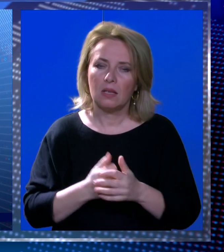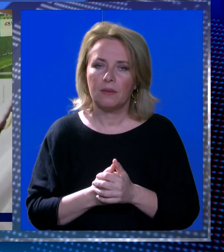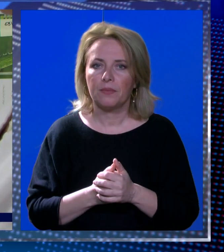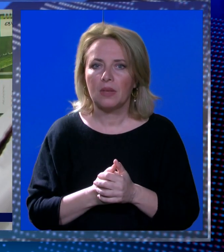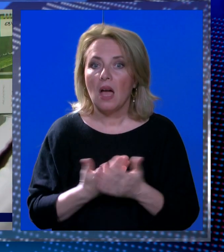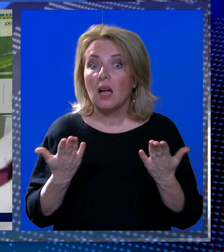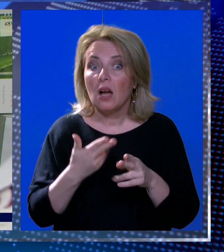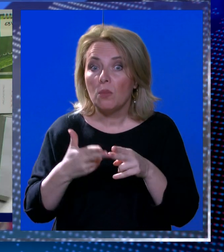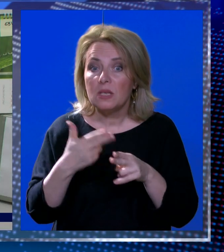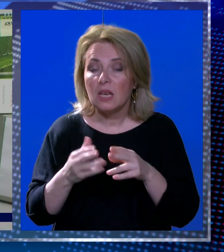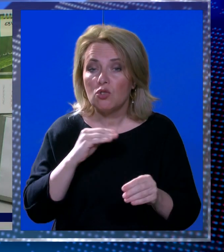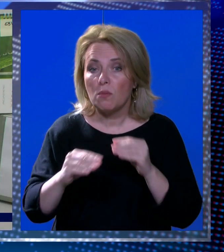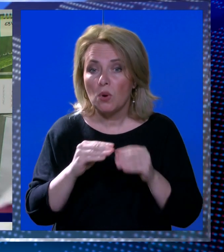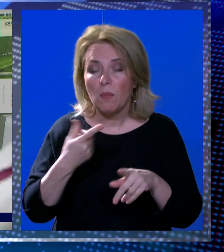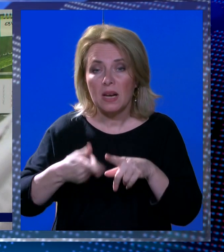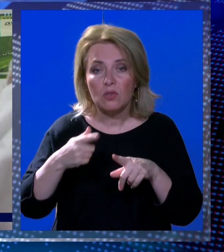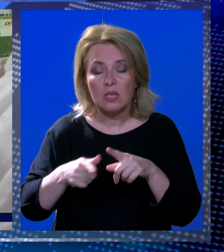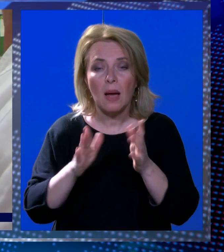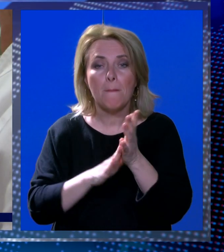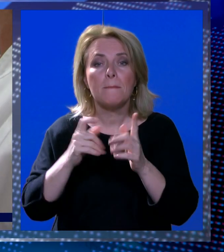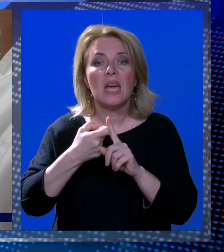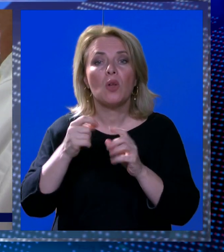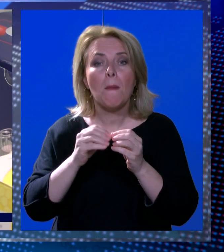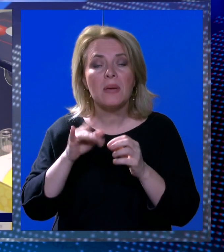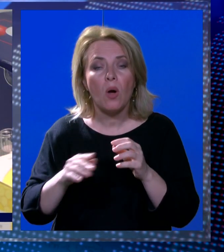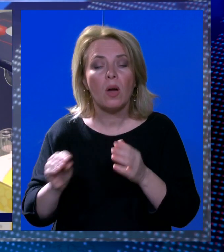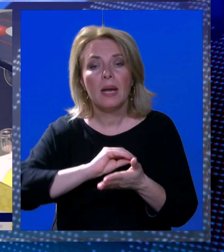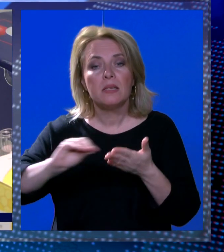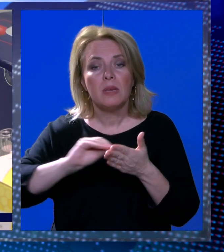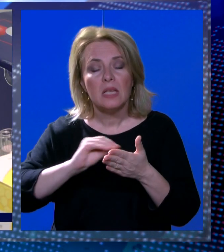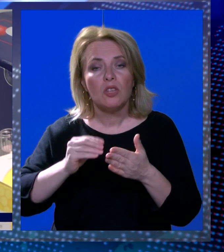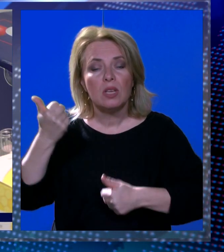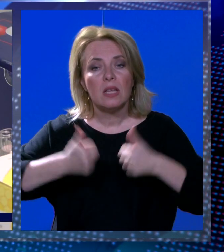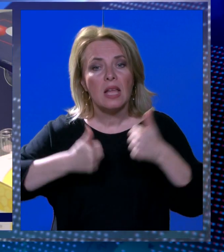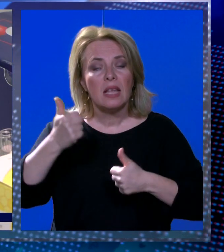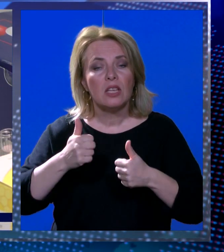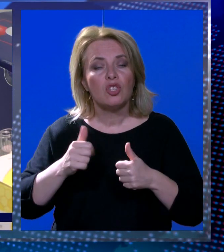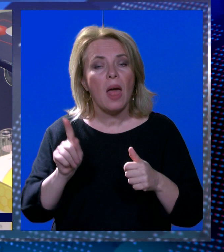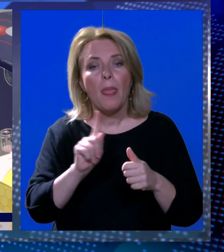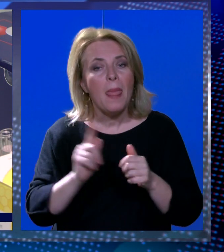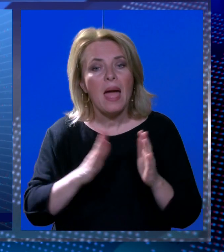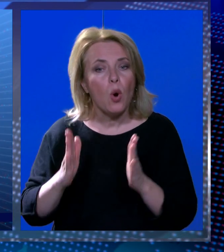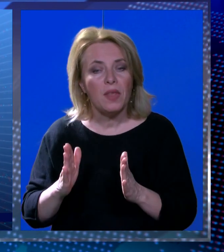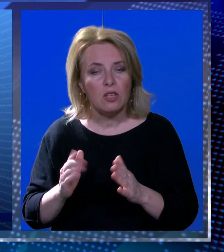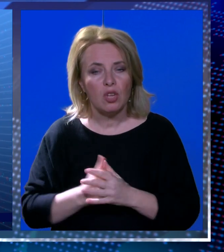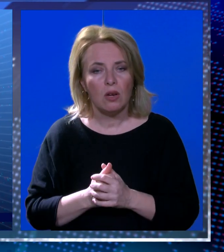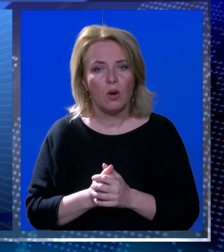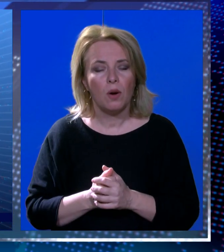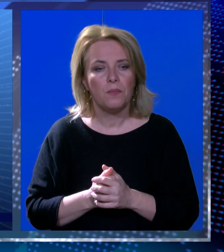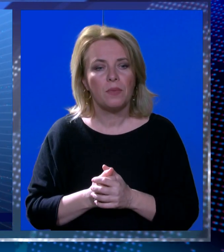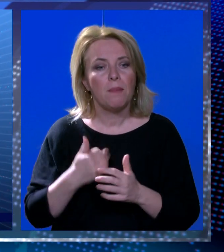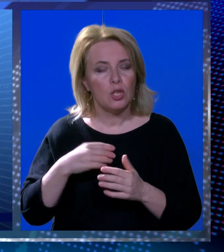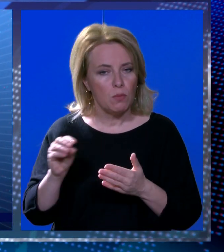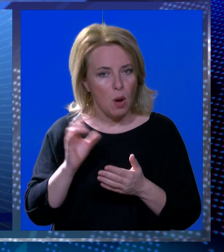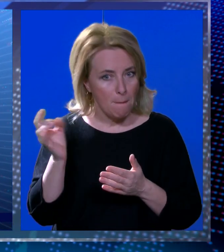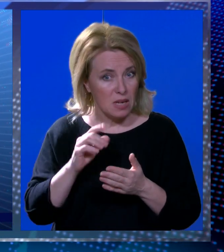veljače. A kako bi se riješio problem nedostatka mikrobiologa, raspisat će se i natječaj na neodređeno. Mi ćemo već raspisati